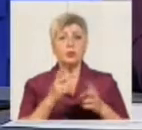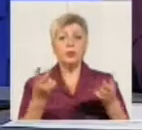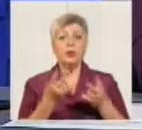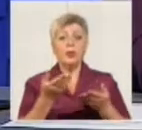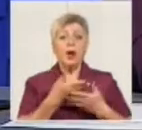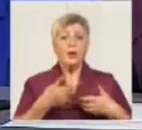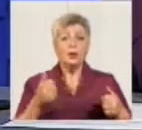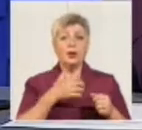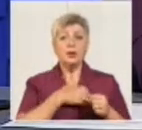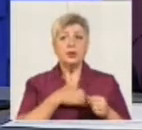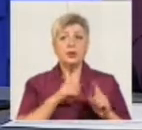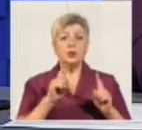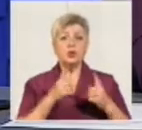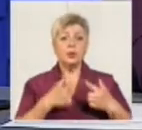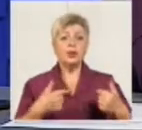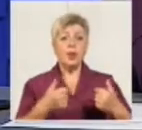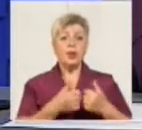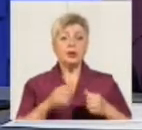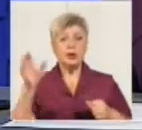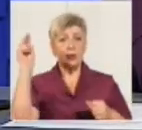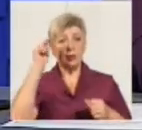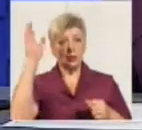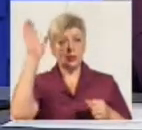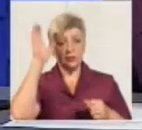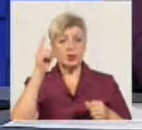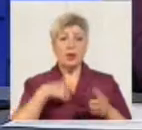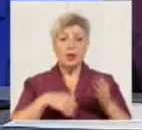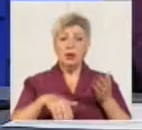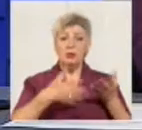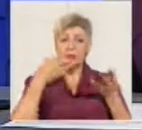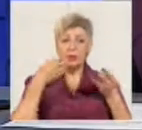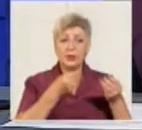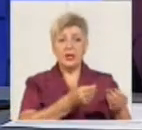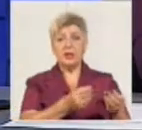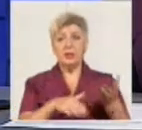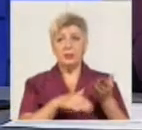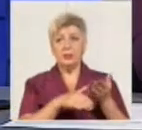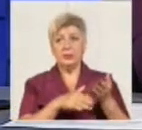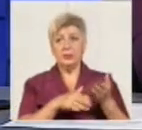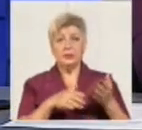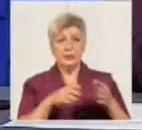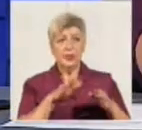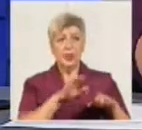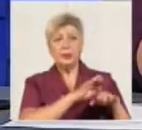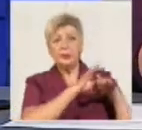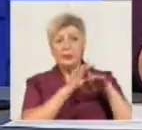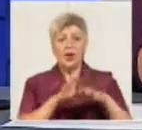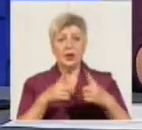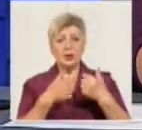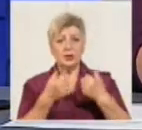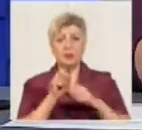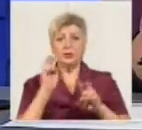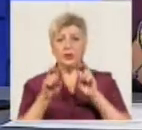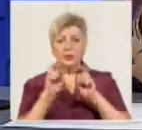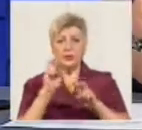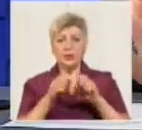щоб департамент освіти сприяв організованим відвідуванням цієї стрічки